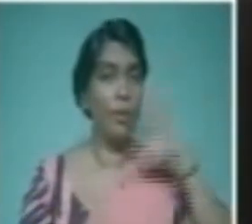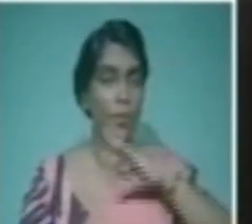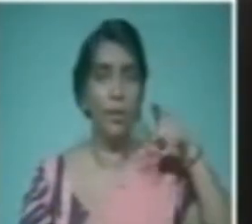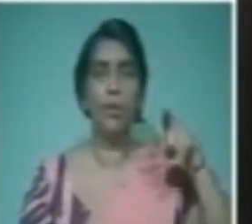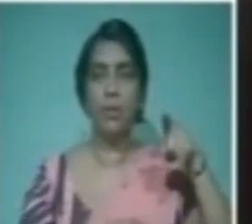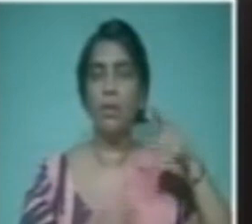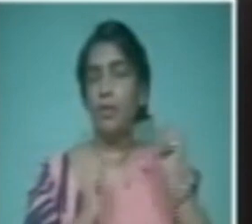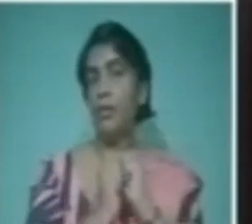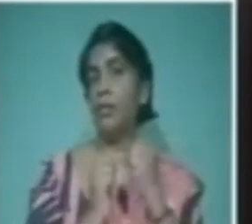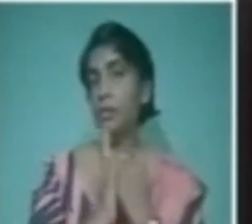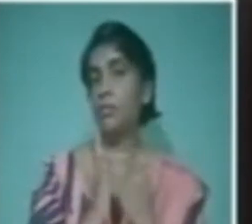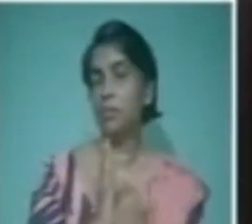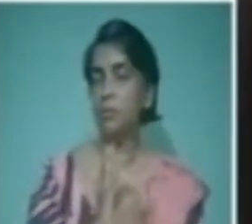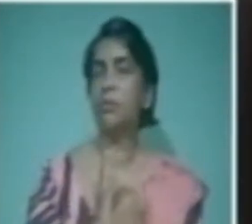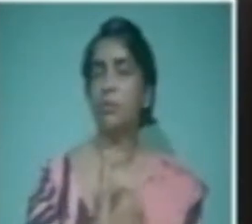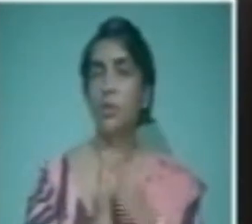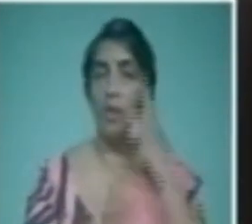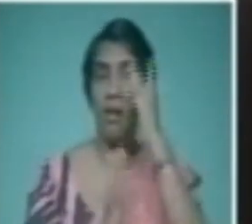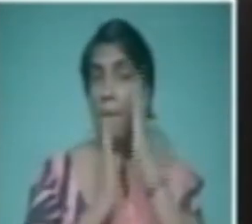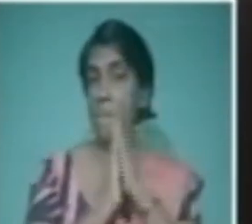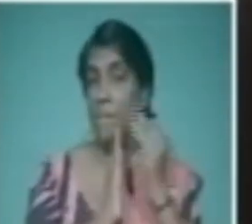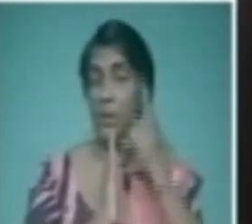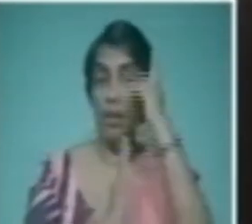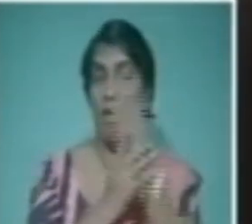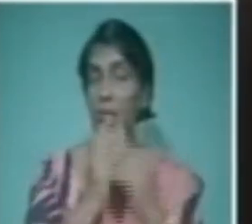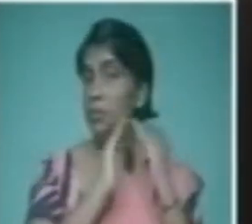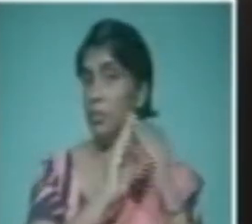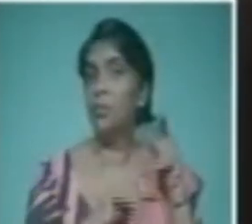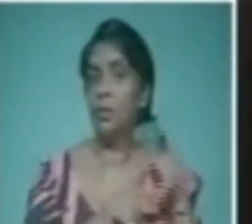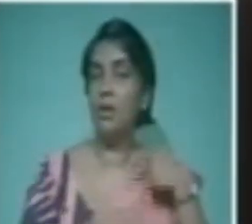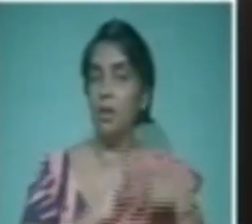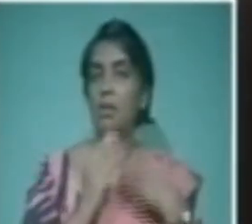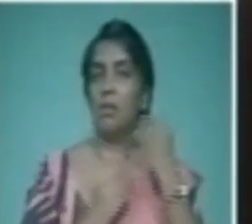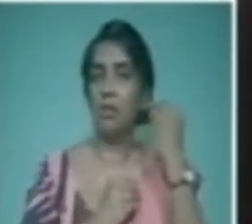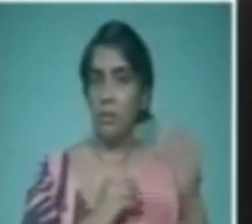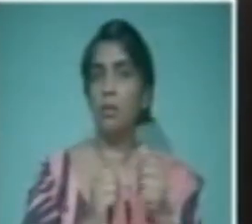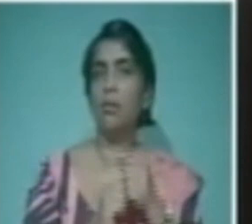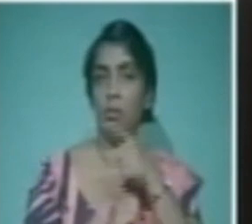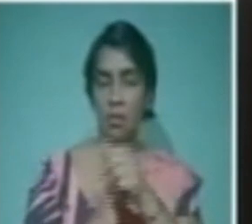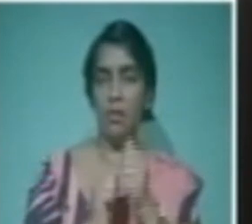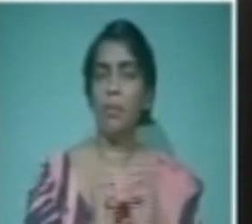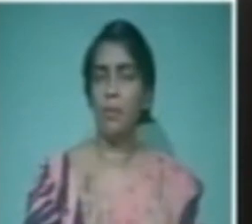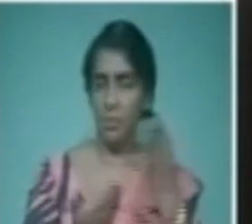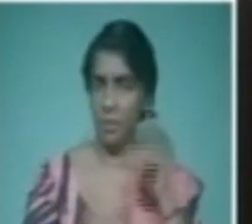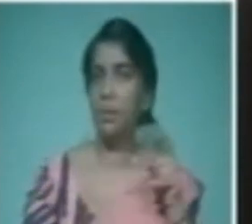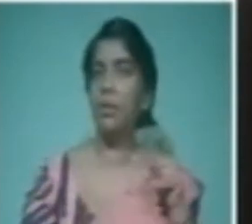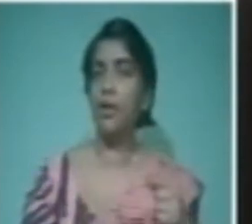බලශක්ති වැඩසටහන ආගමික සිද්ධාස්ථාන කේන්ද්‍ර කරගෙන රටට ලබා දෙන වැඩපිළිවෙල ඔබතුමා ක්‍රියාත්මක කරන්න